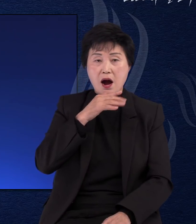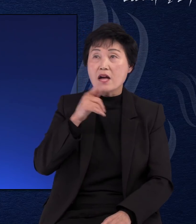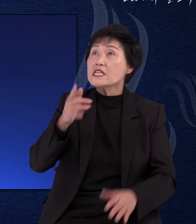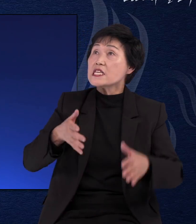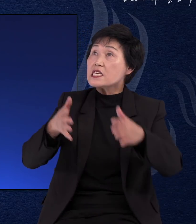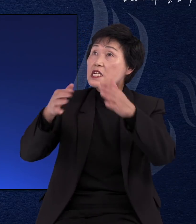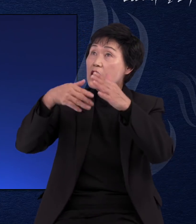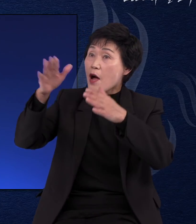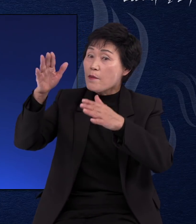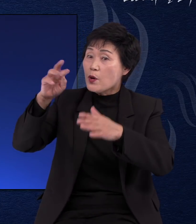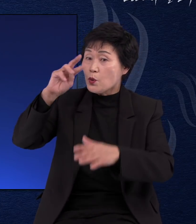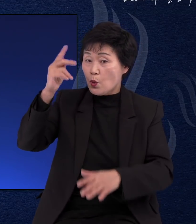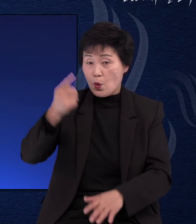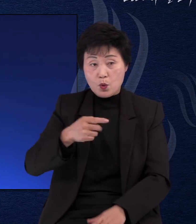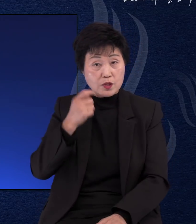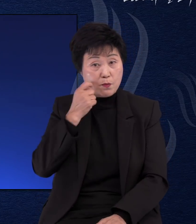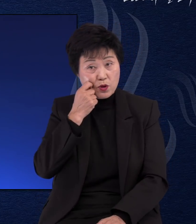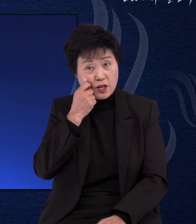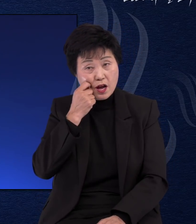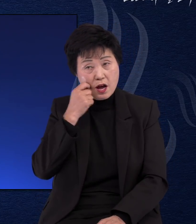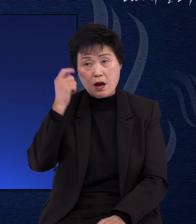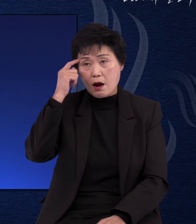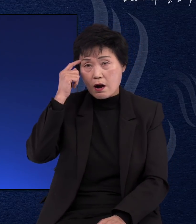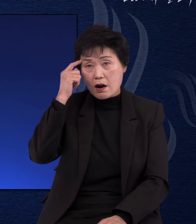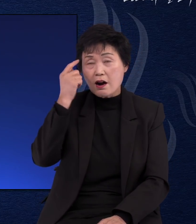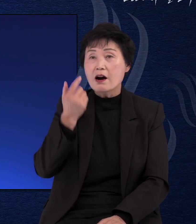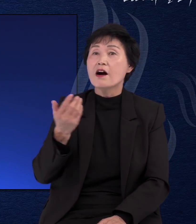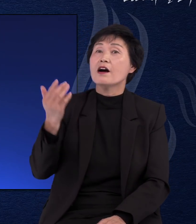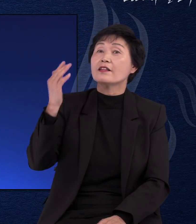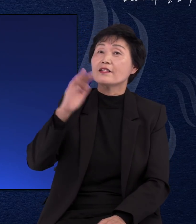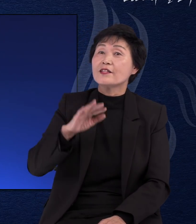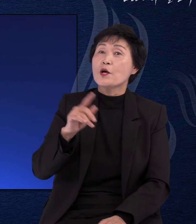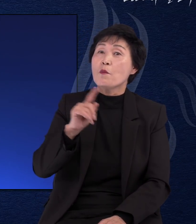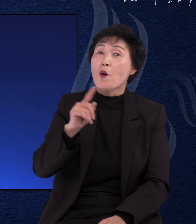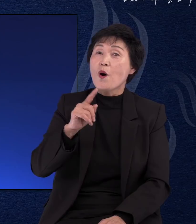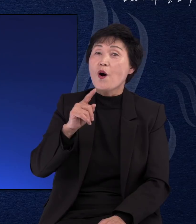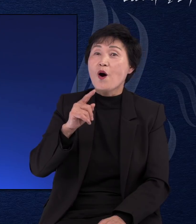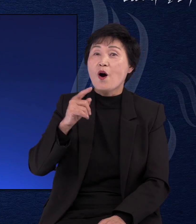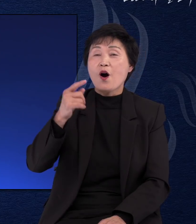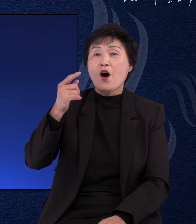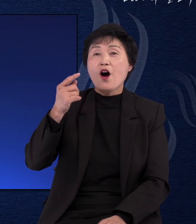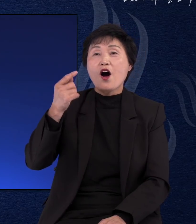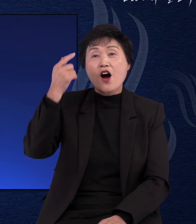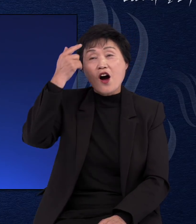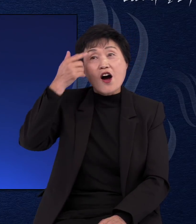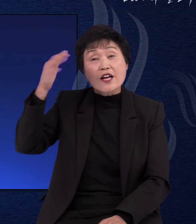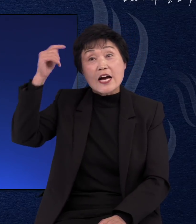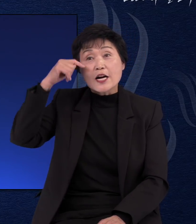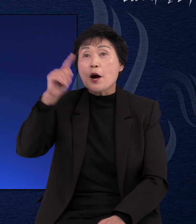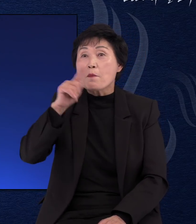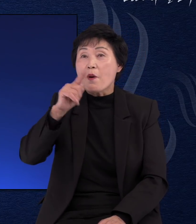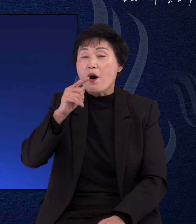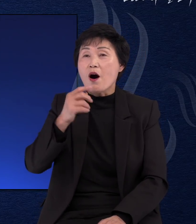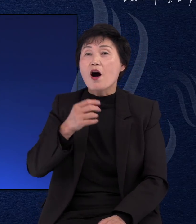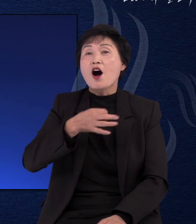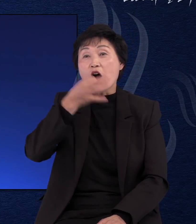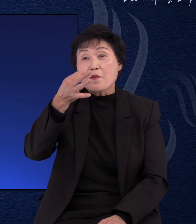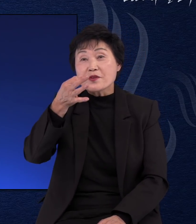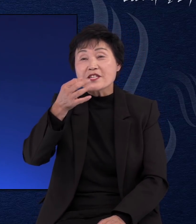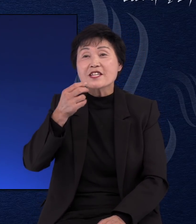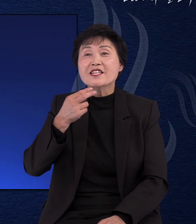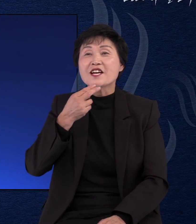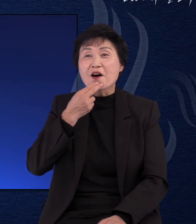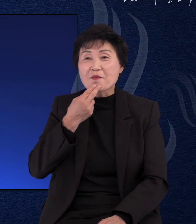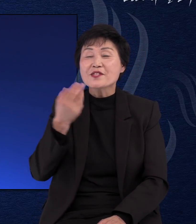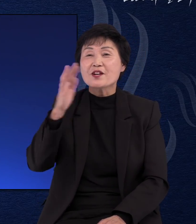하는데 영음이 뭐지요? 음성이 없어도 똑똑히 들려주시는 소리 아닙니까? 남들은 못 듣지만 제 귀에는